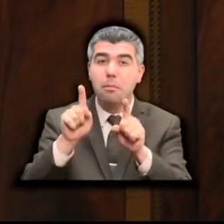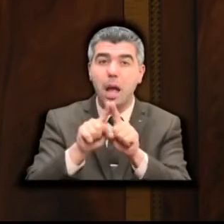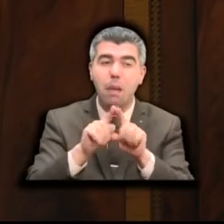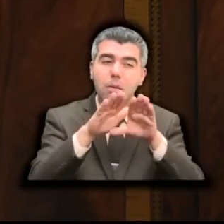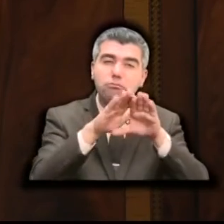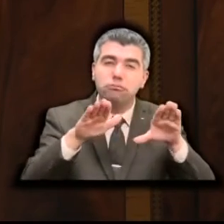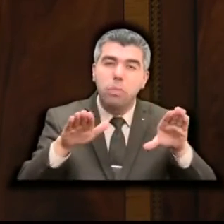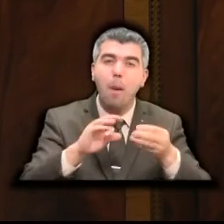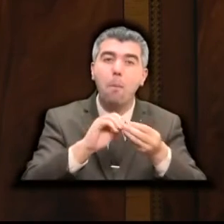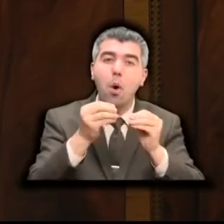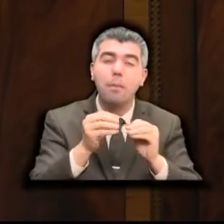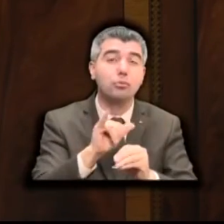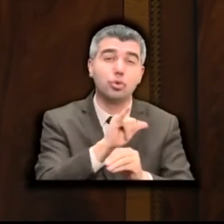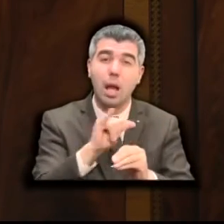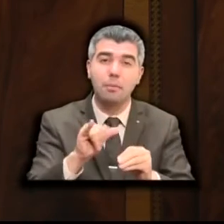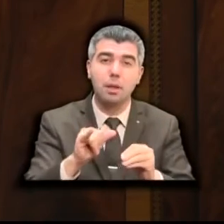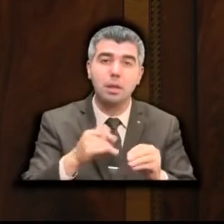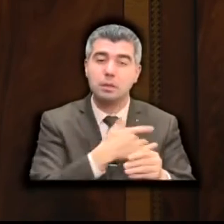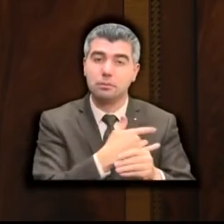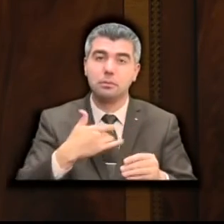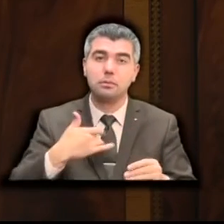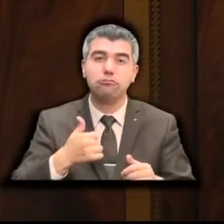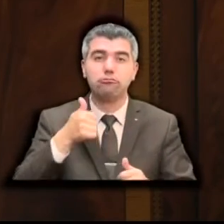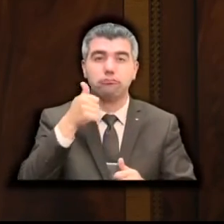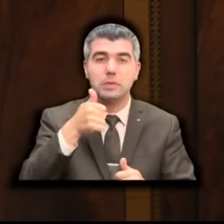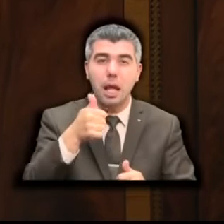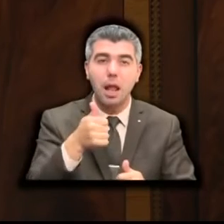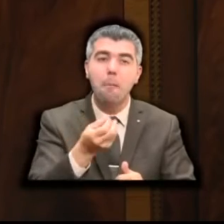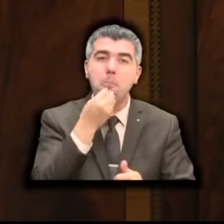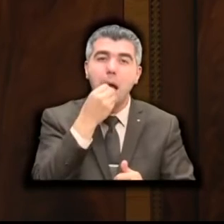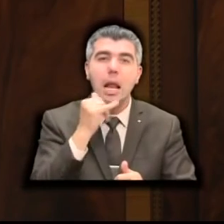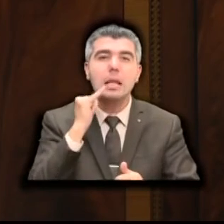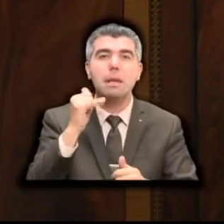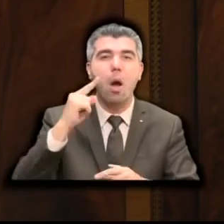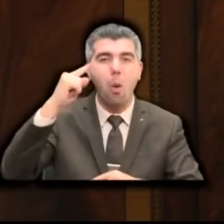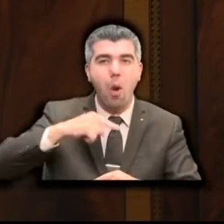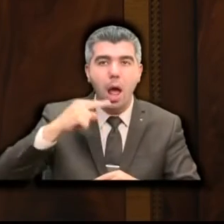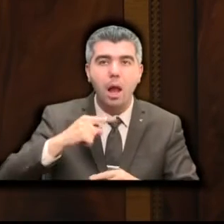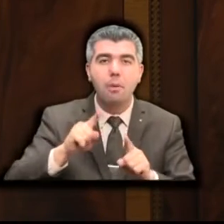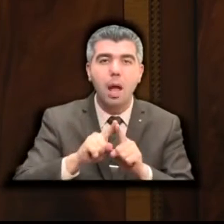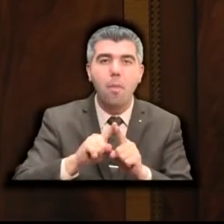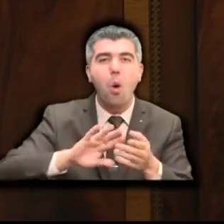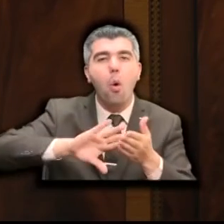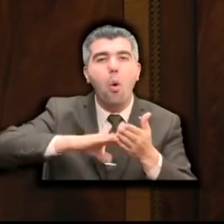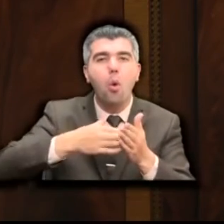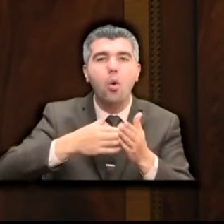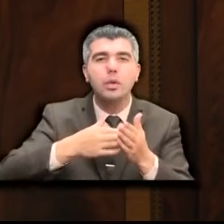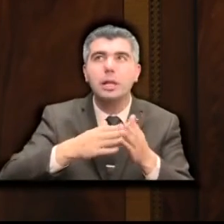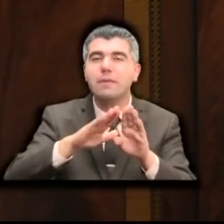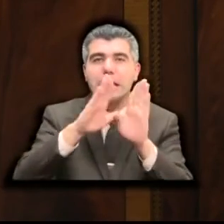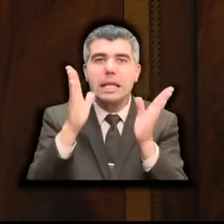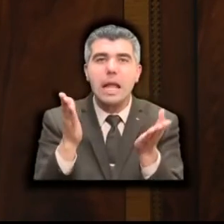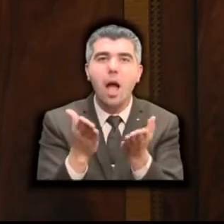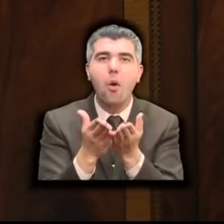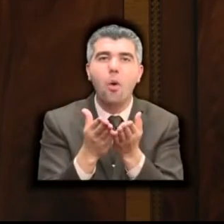سربه معافا في جسده عنده قوت يومه فكأنما حيزت له الدنيا.